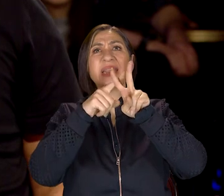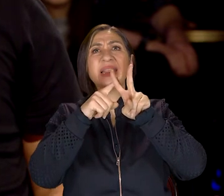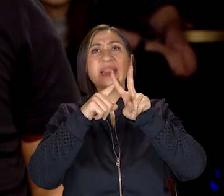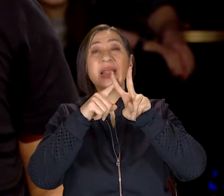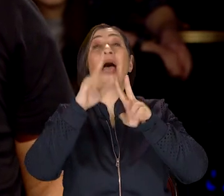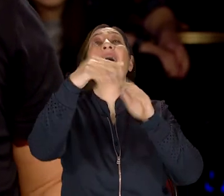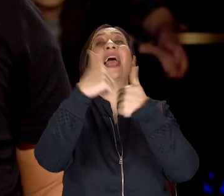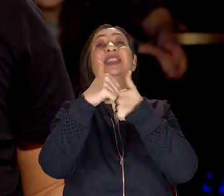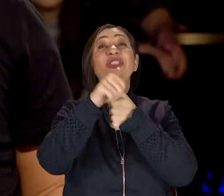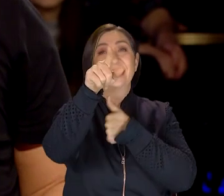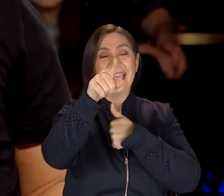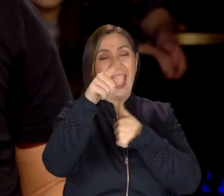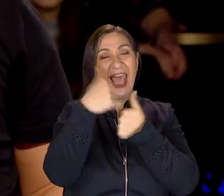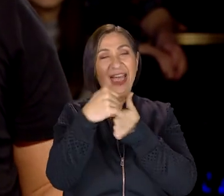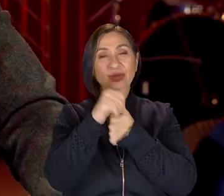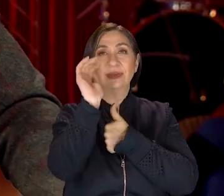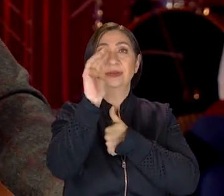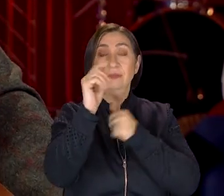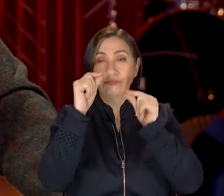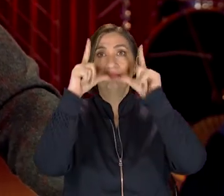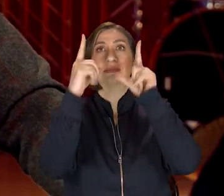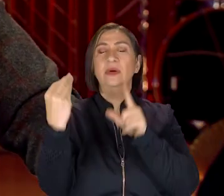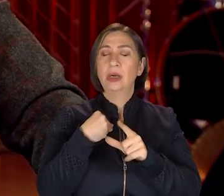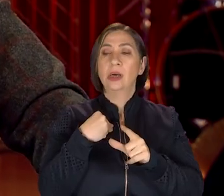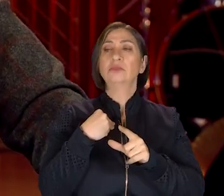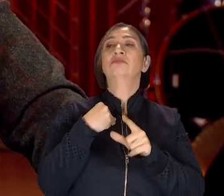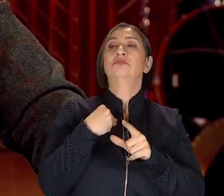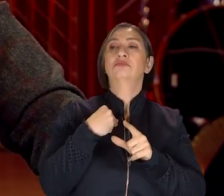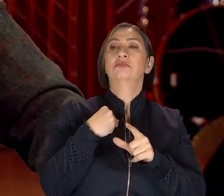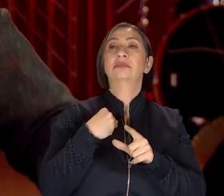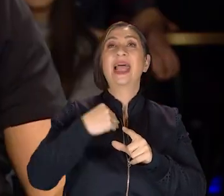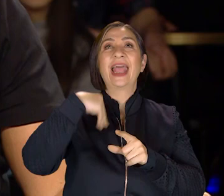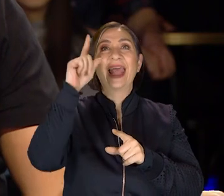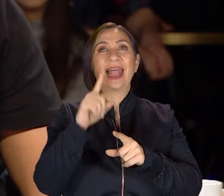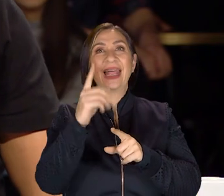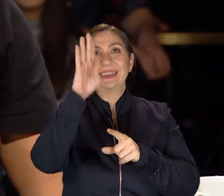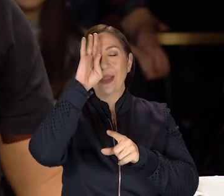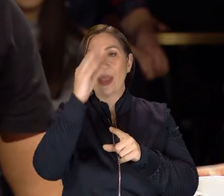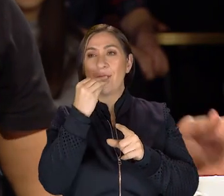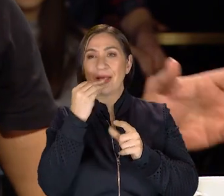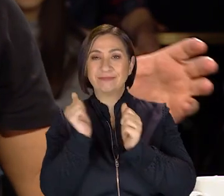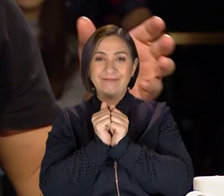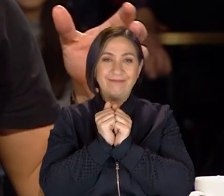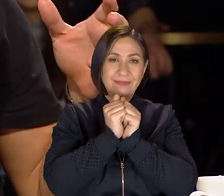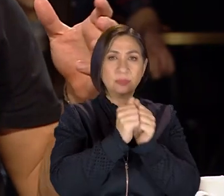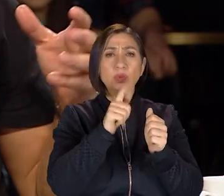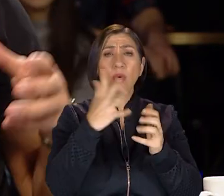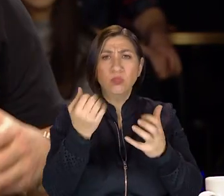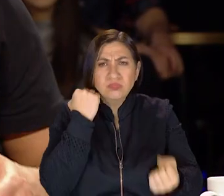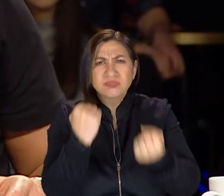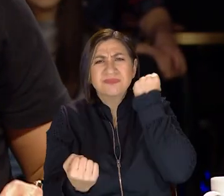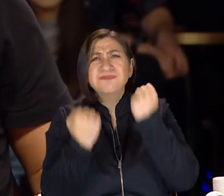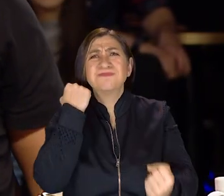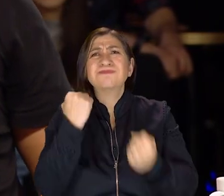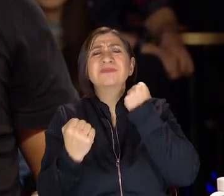Emina. Eşim, evet. Sevgili eşim. Biz ilk yemeğimizde, İstanbul'daki ilk yemeğimizde ben o aralar öyle bir moddayım ki